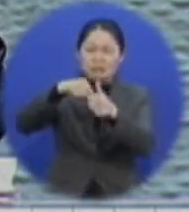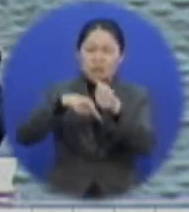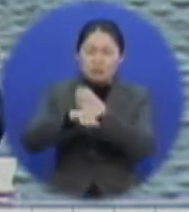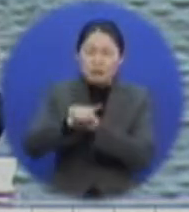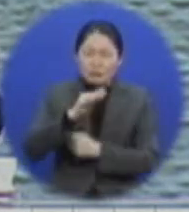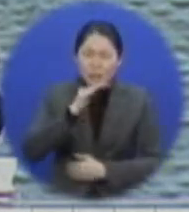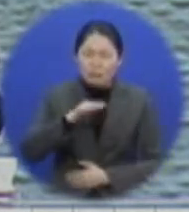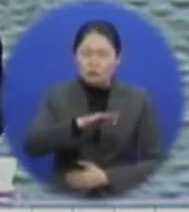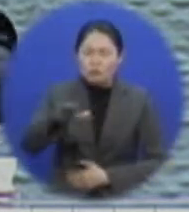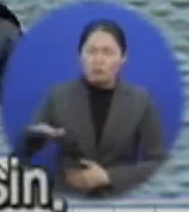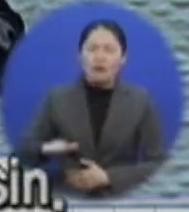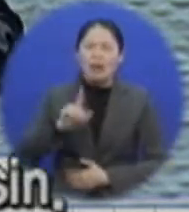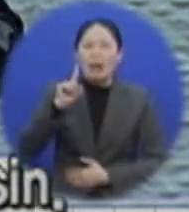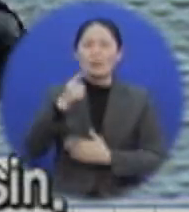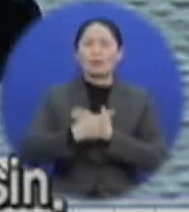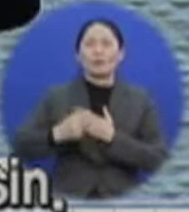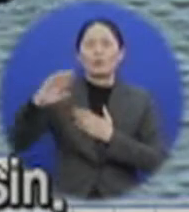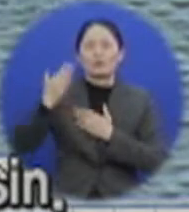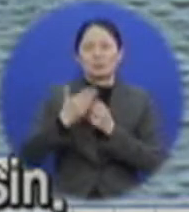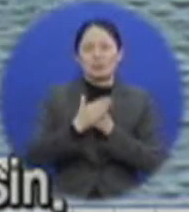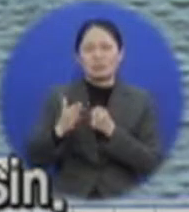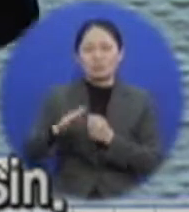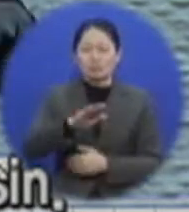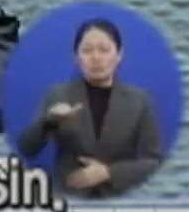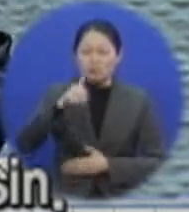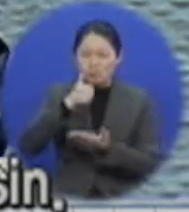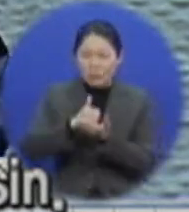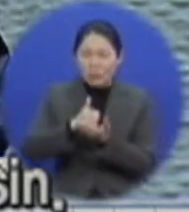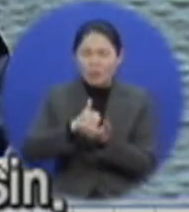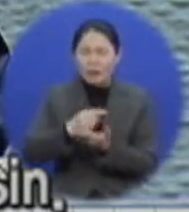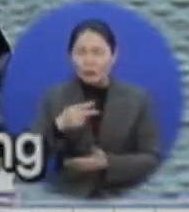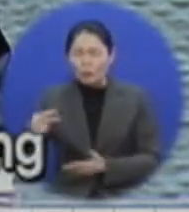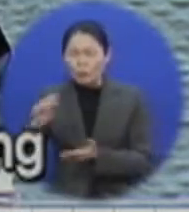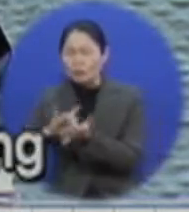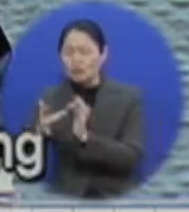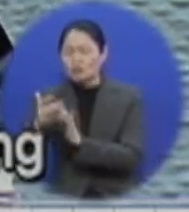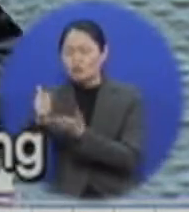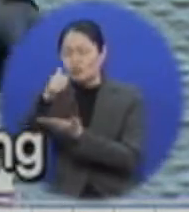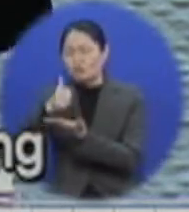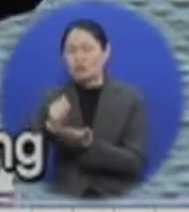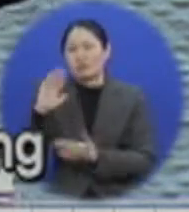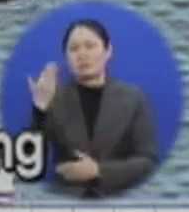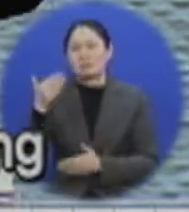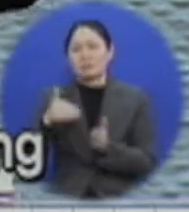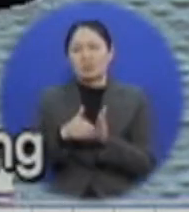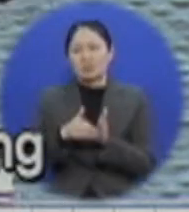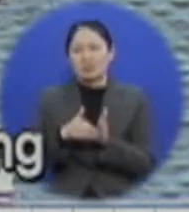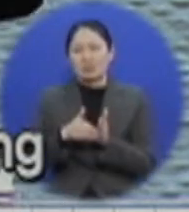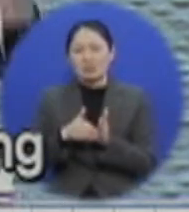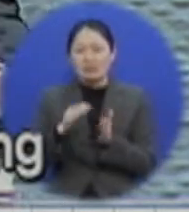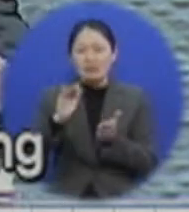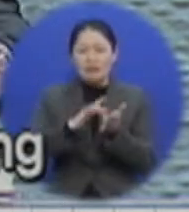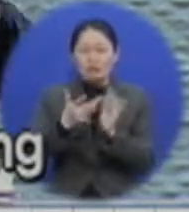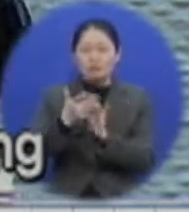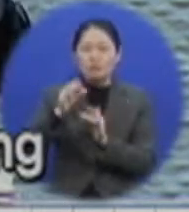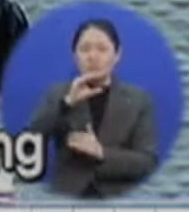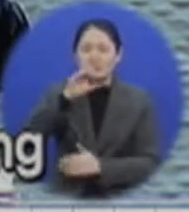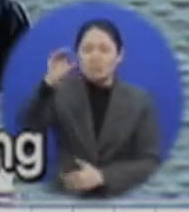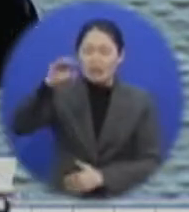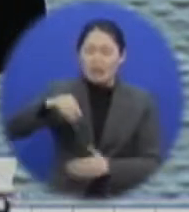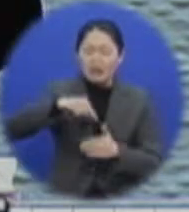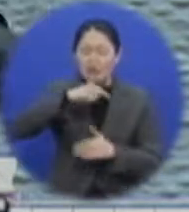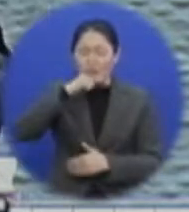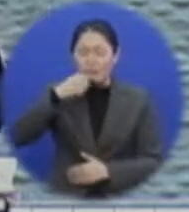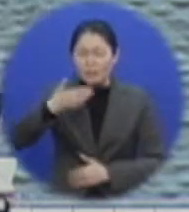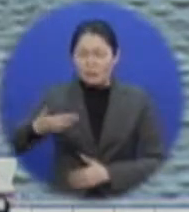죽으신 거에요 우리 죄가 예수님의 제가 된거죠 그리고 예수님이 십자가에 흘리신 피 때문에 우리